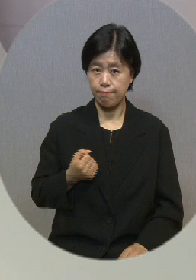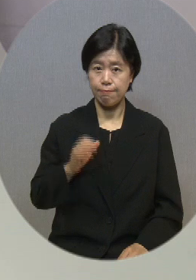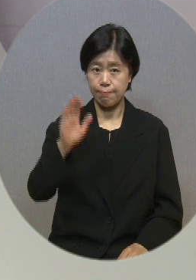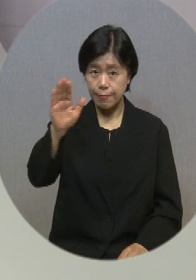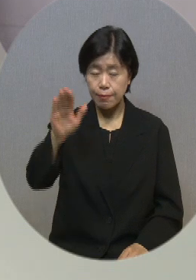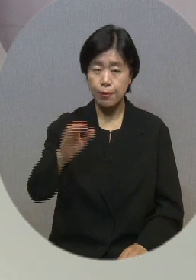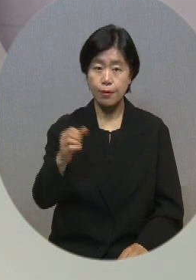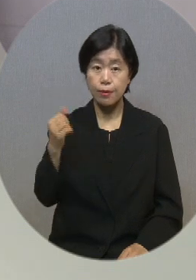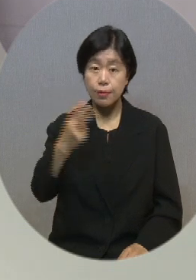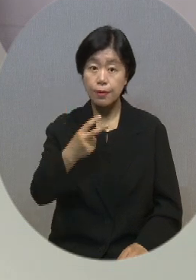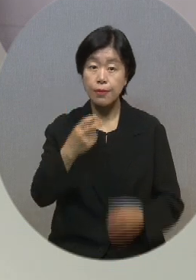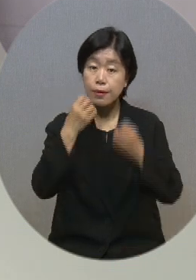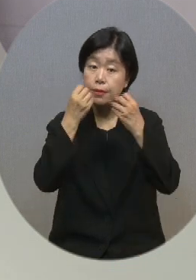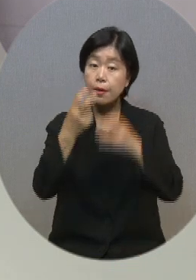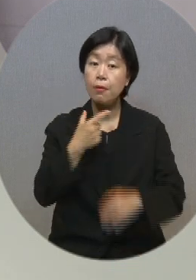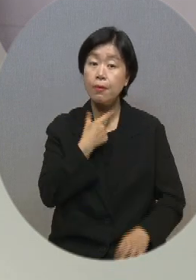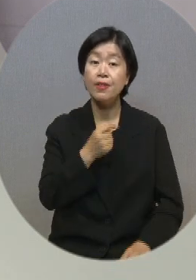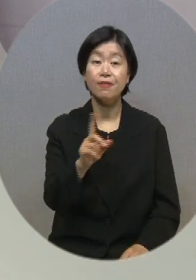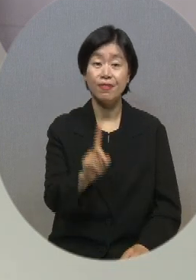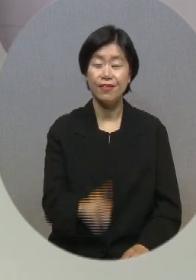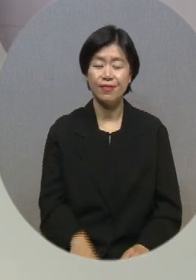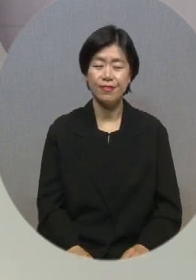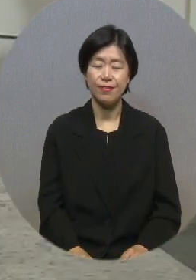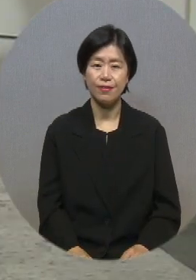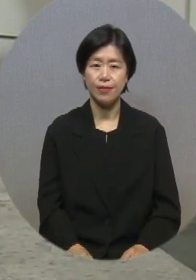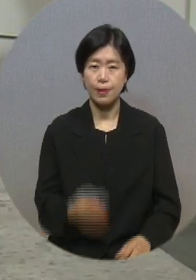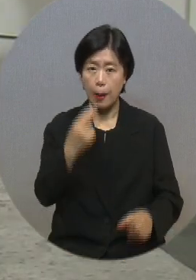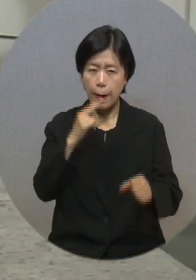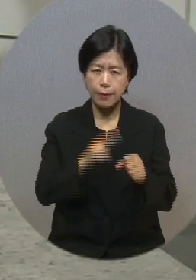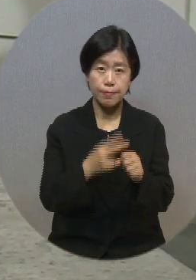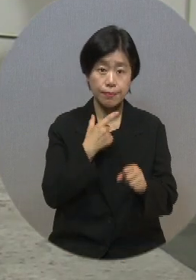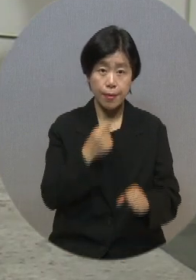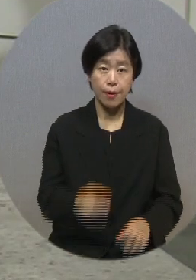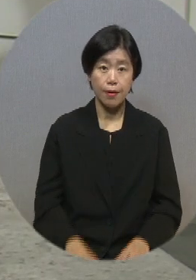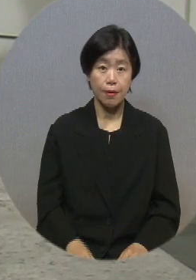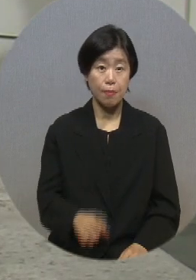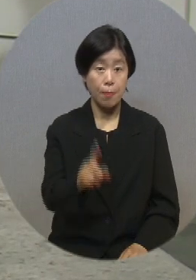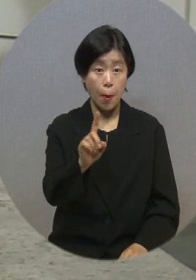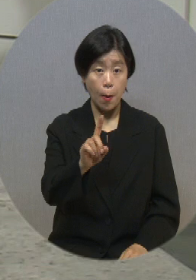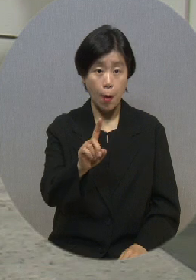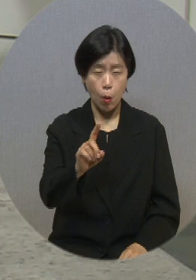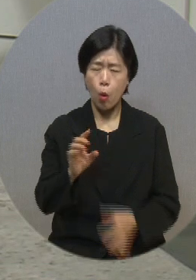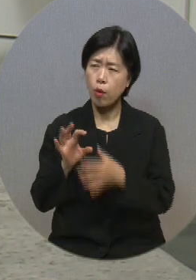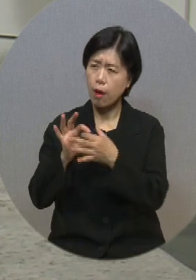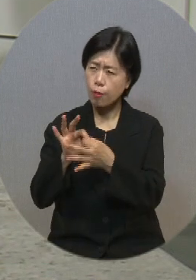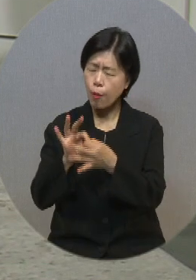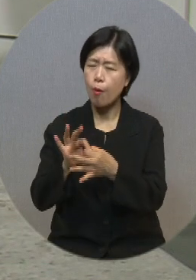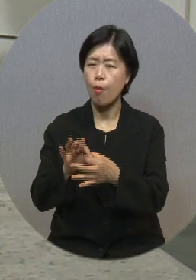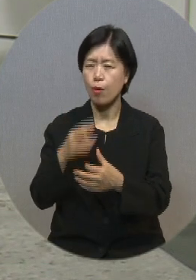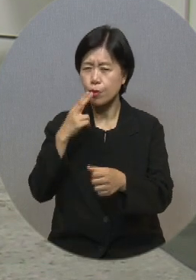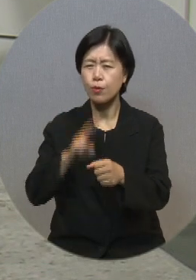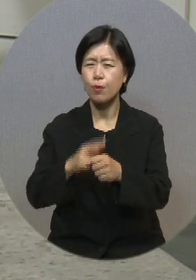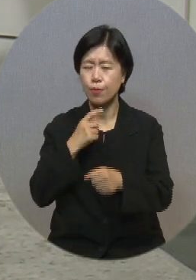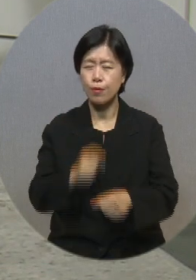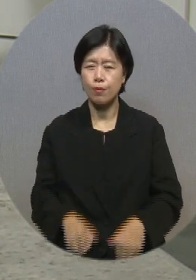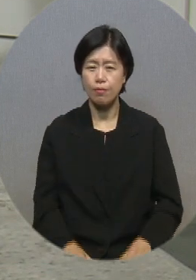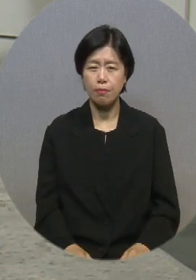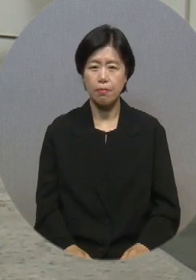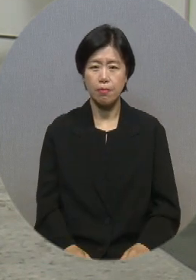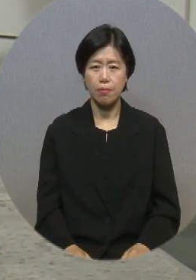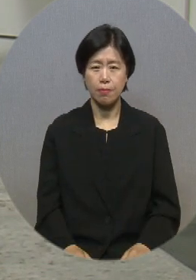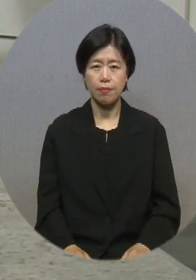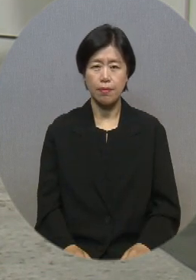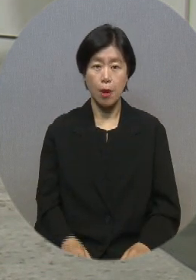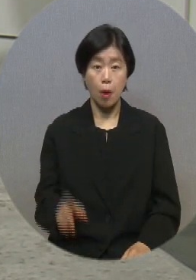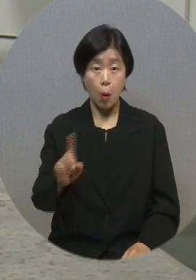좀 하실 수 있을 것 같아요. 어디에 또 도전하고 싶습니까? 글쎄요. 계속 도전하고 싶습니다. 아하. 네, 모든 일에